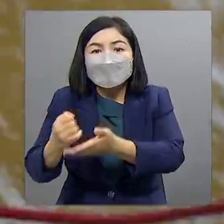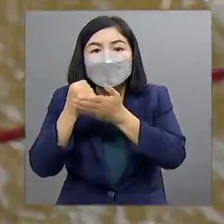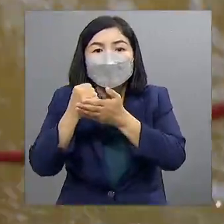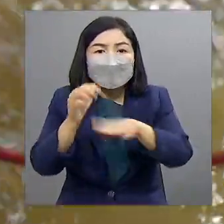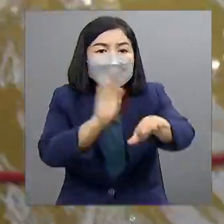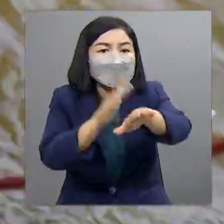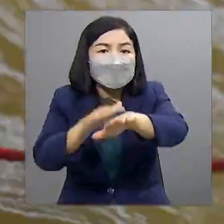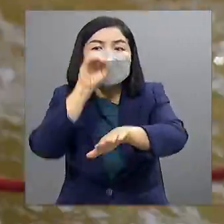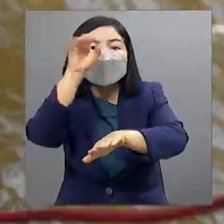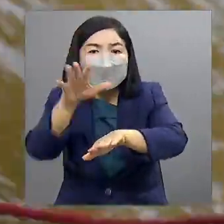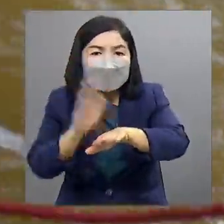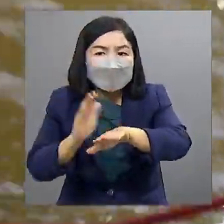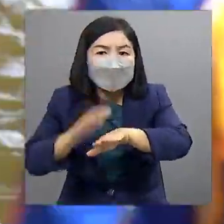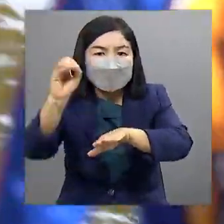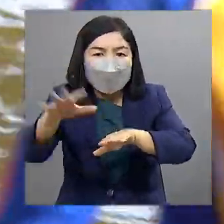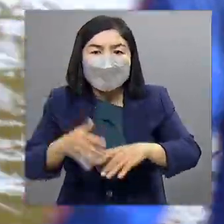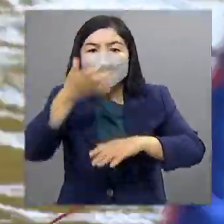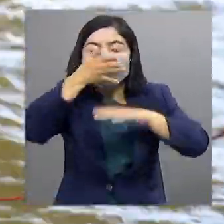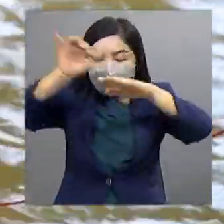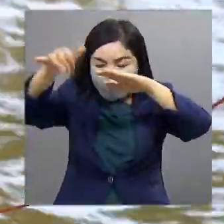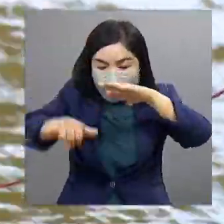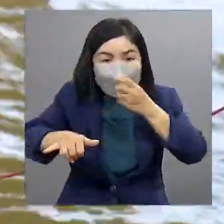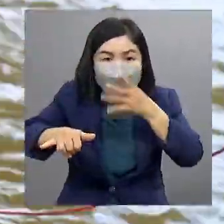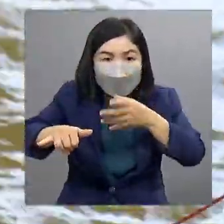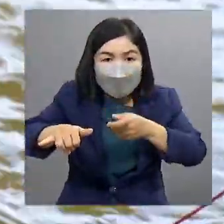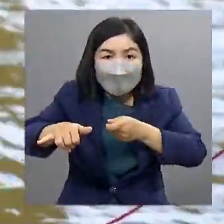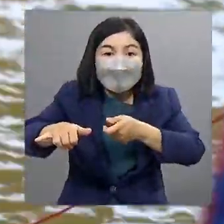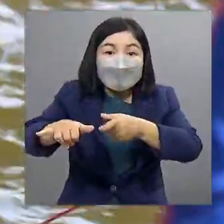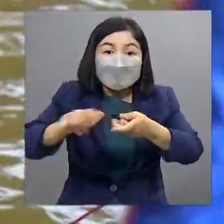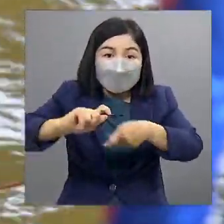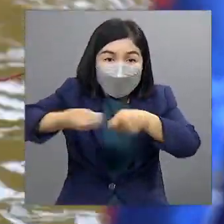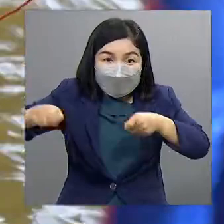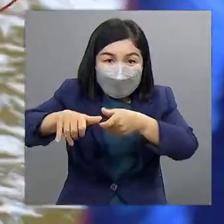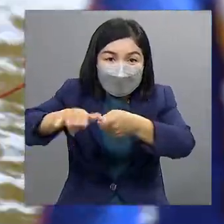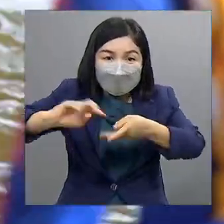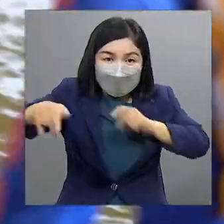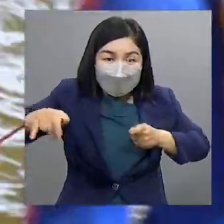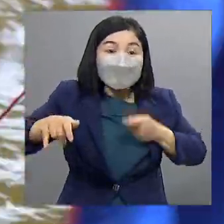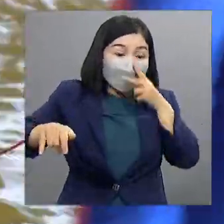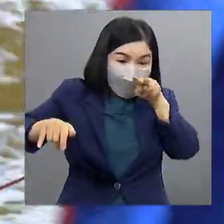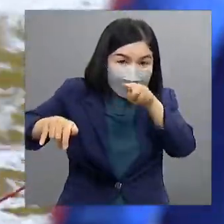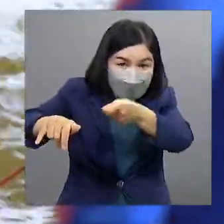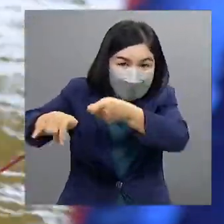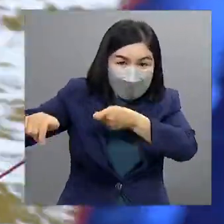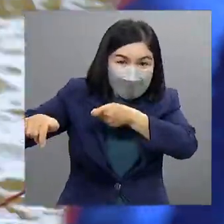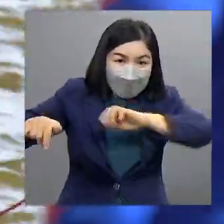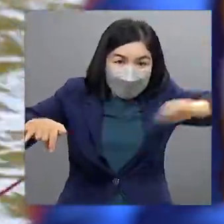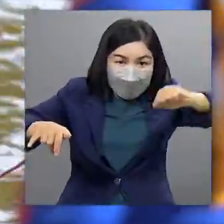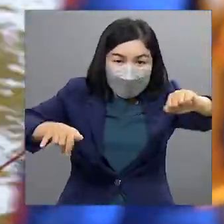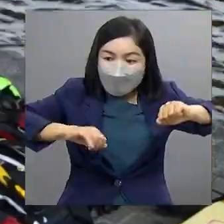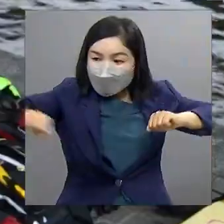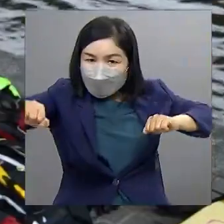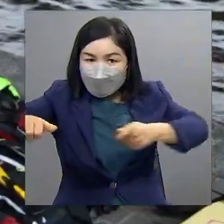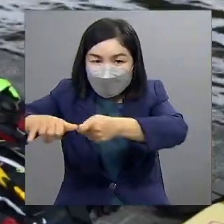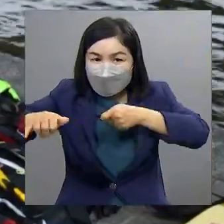กับนักดำน้ำที่อยู่ข้างล่างครับว่าให้เขาไปทางไหนเขามีปัญหาอะไรเกิดอะไรขึ้นให้สื่อสารกันครับอันนี้คือเวลาเข